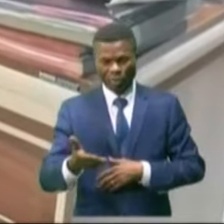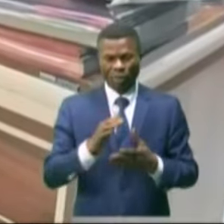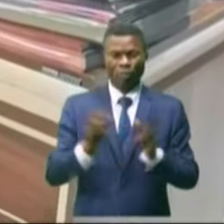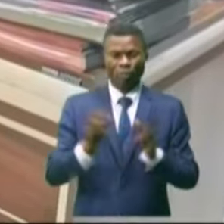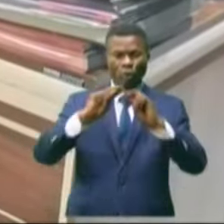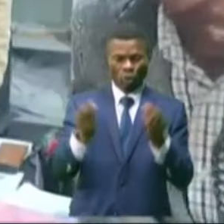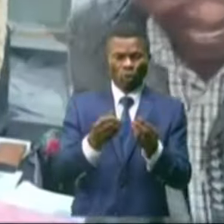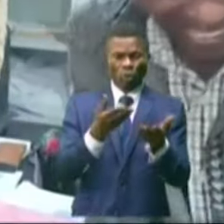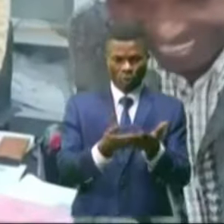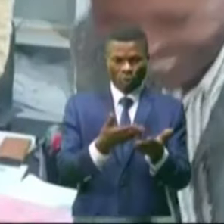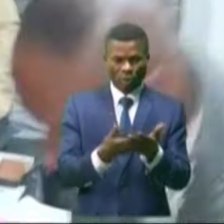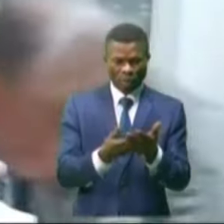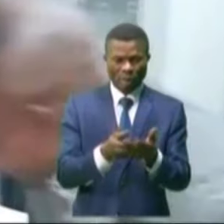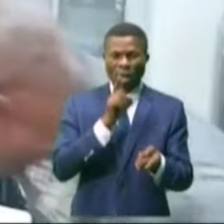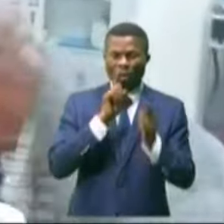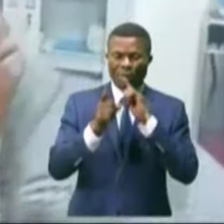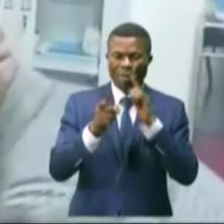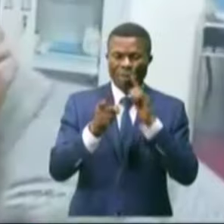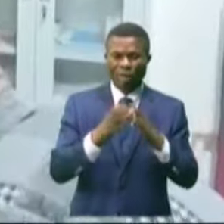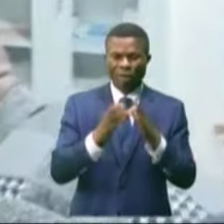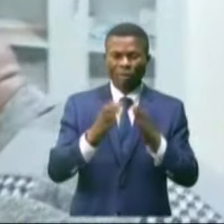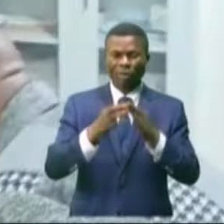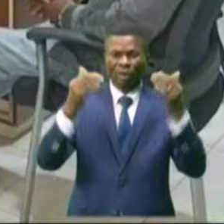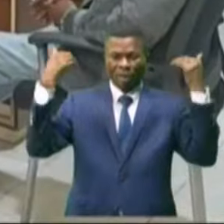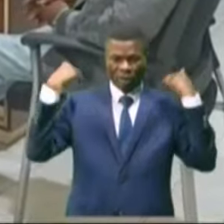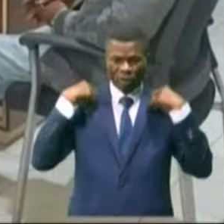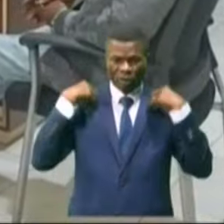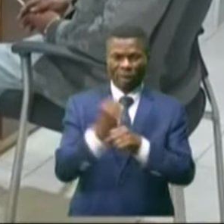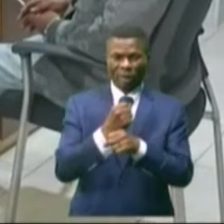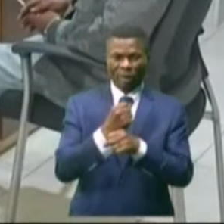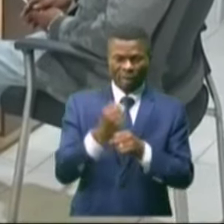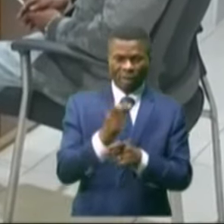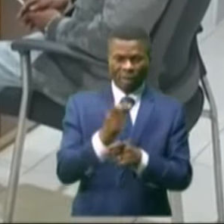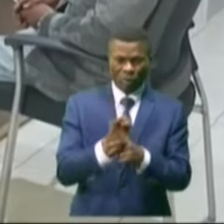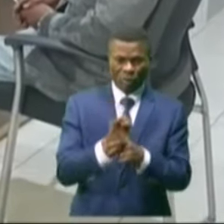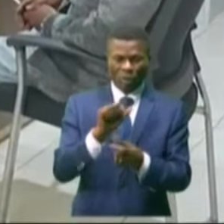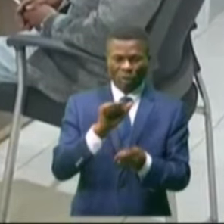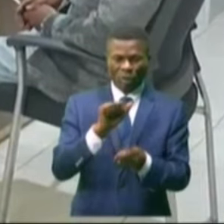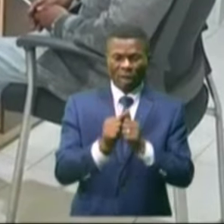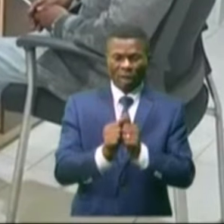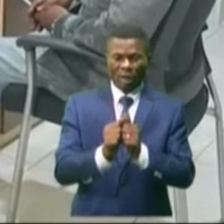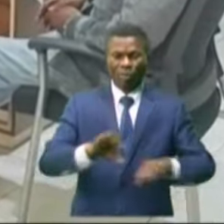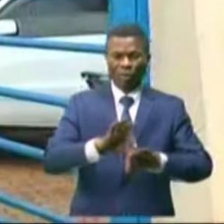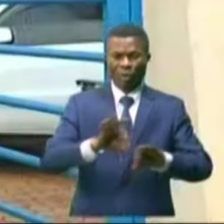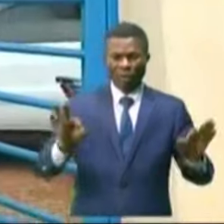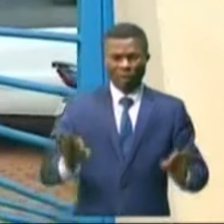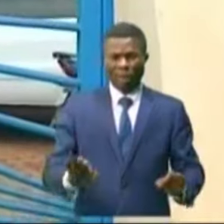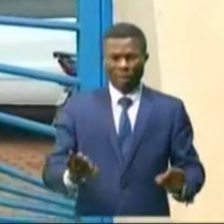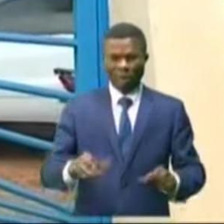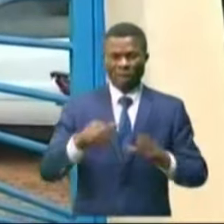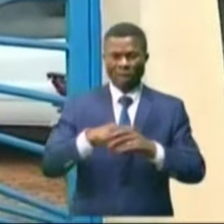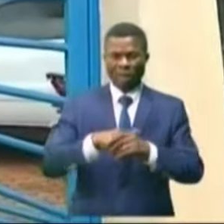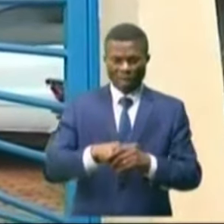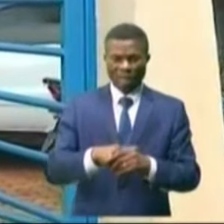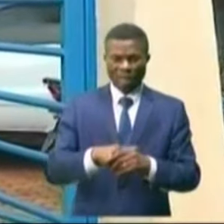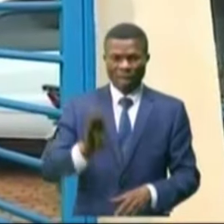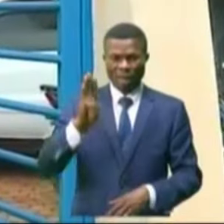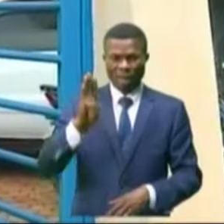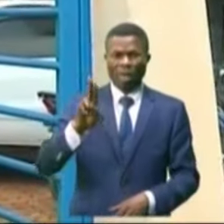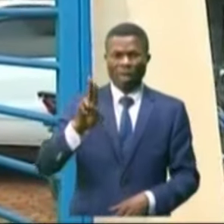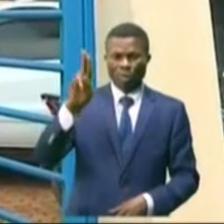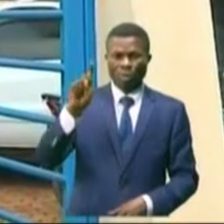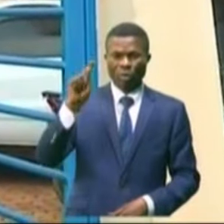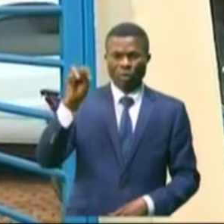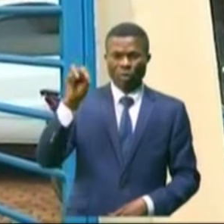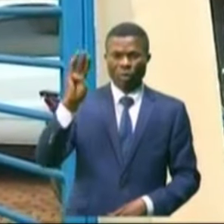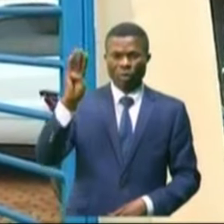délégation a eu des entretiens avec le chef des services étatiques du secteur foncier dans la circonscription de Boutembo 2 avant de